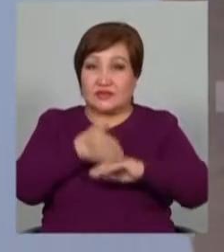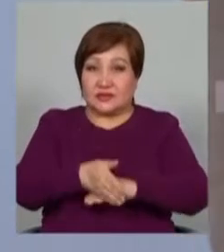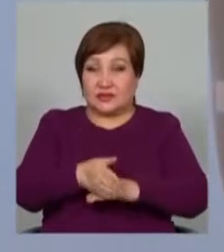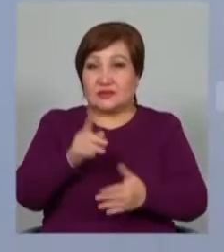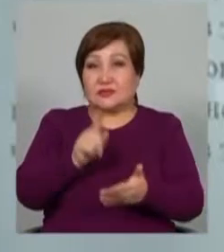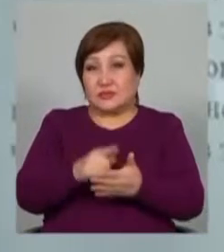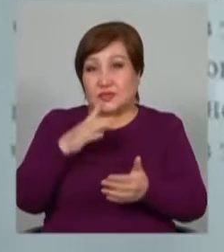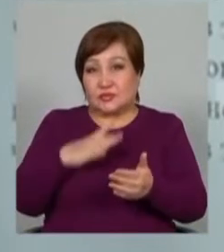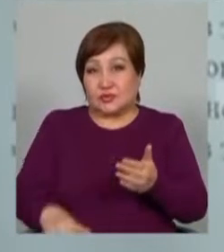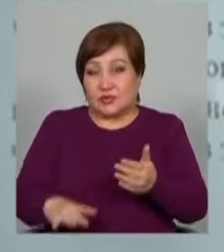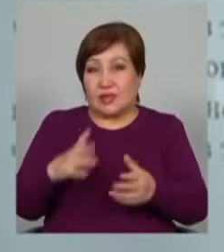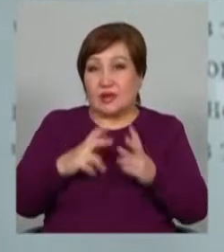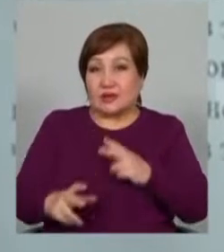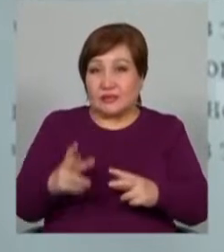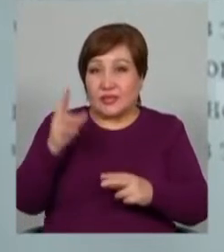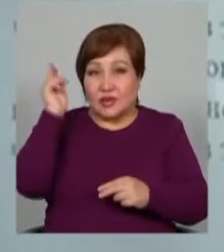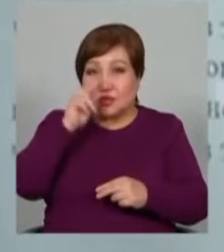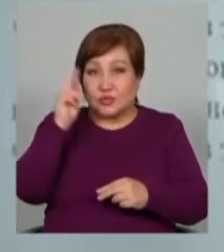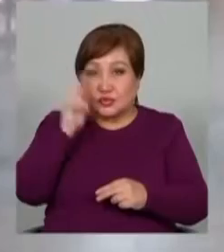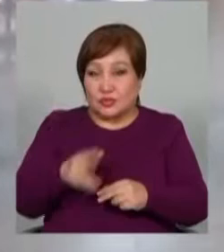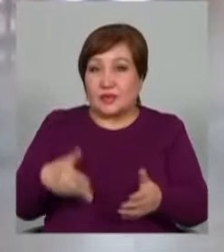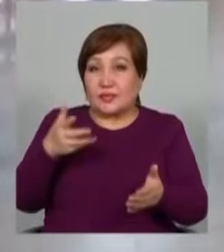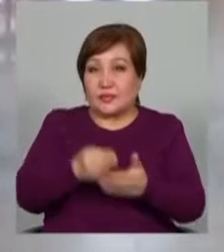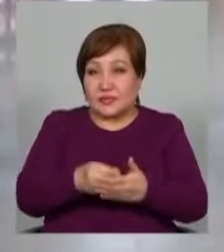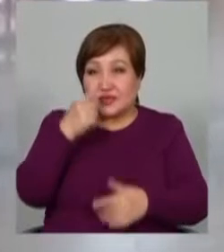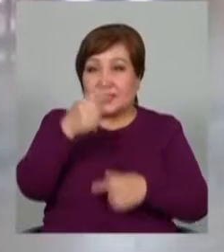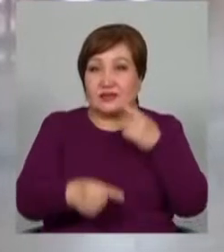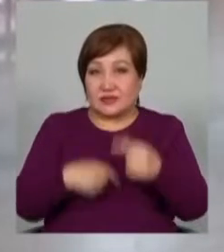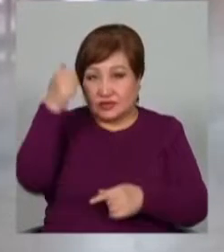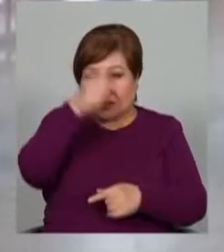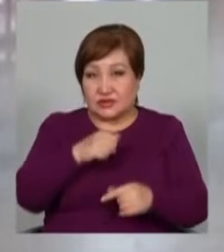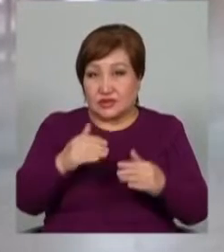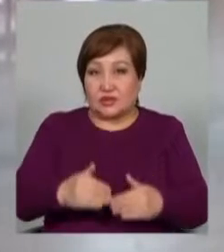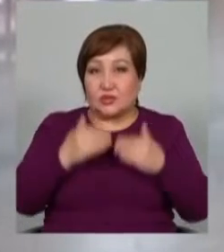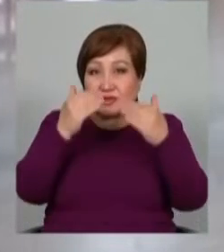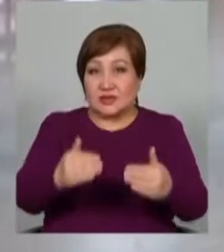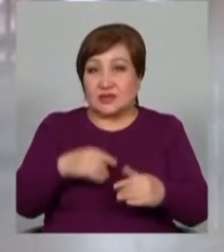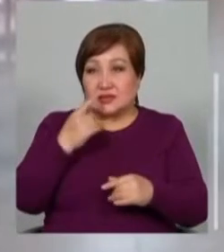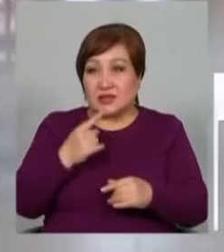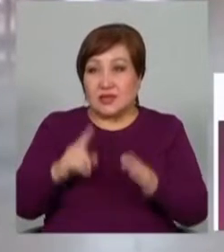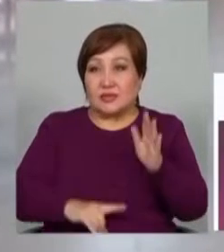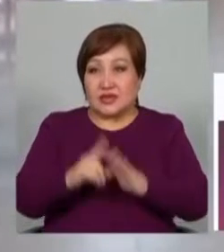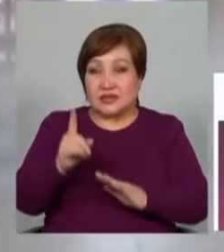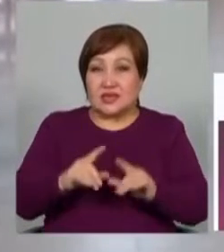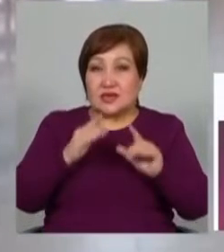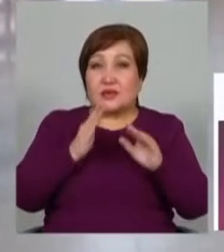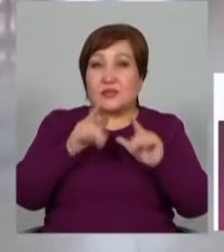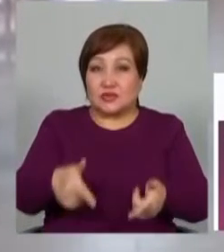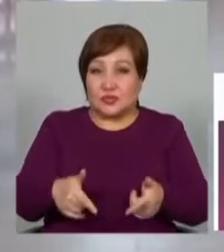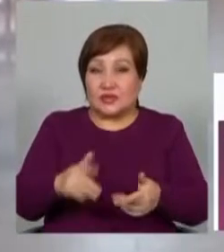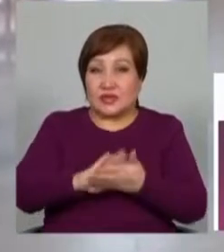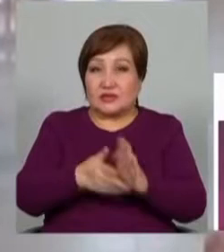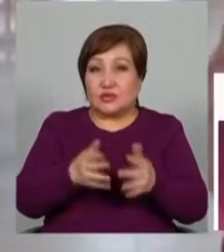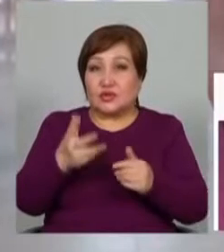оқу ақысы алдағы жылы көтерілетінін айтыпты. Оқу ақысы бізге басында кірген кезде договор бойынша 336 мың